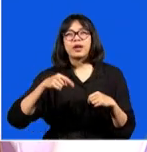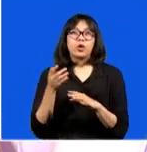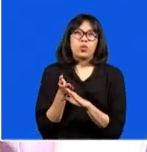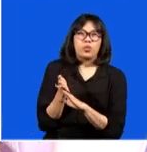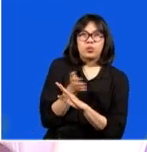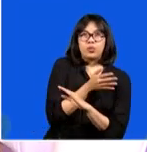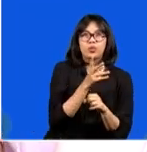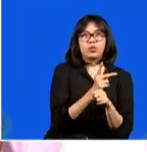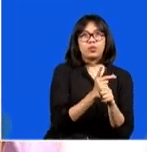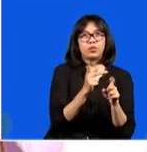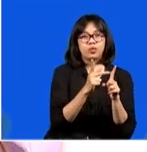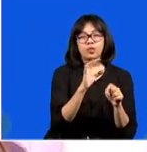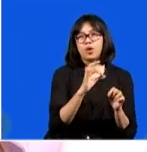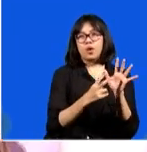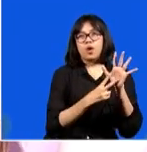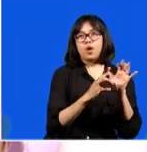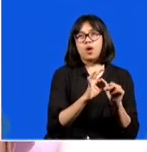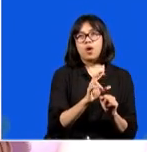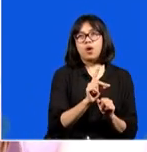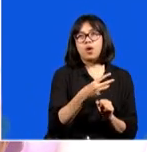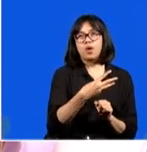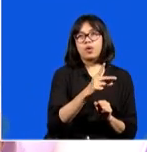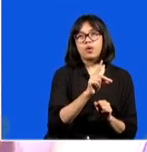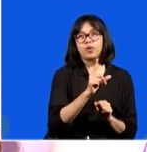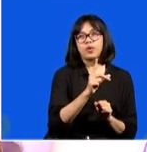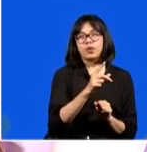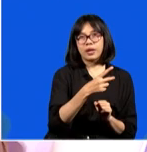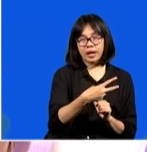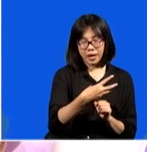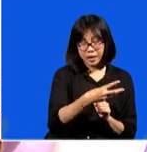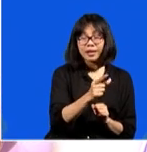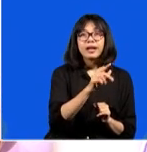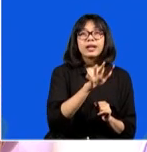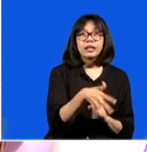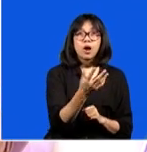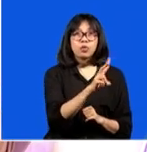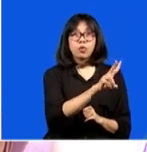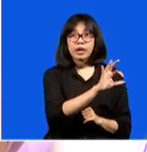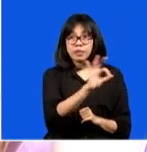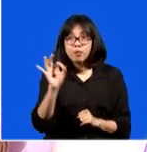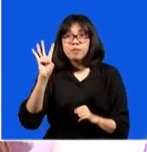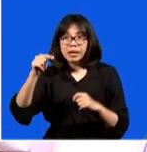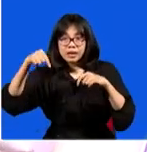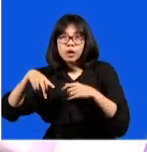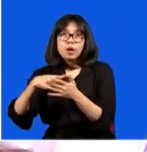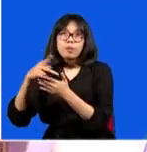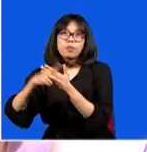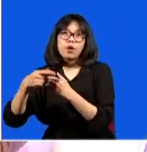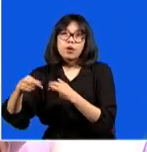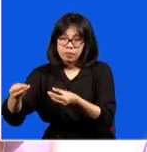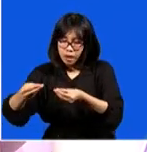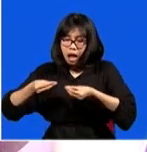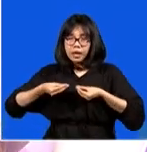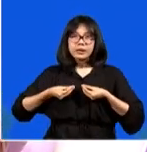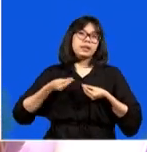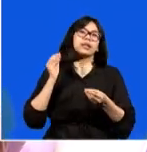tahun 2004 sampai sekarang akhirnya dengan adanya program Mas menteri jadi saya mendapatkan pendapatan layak dan